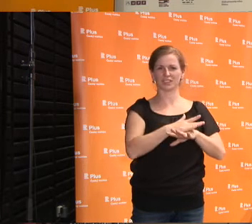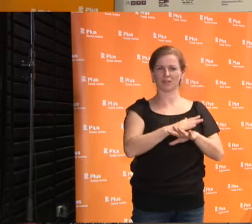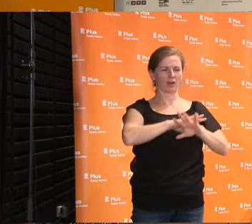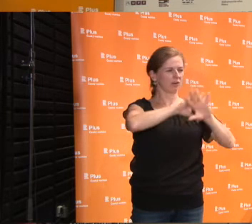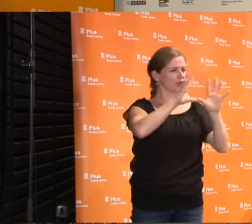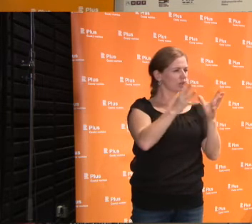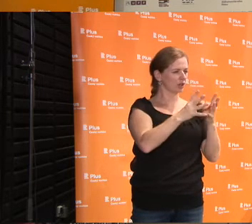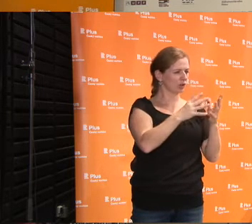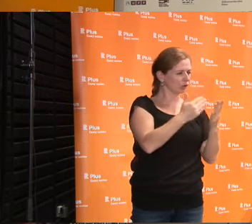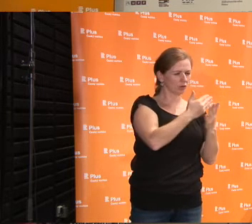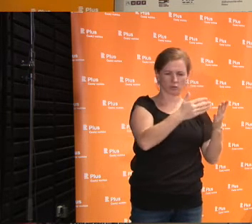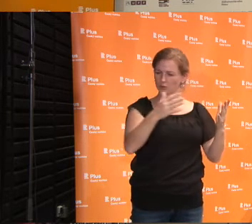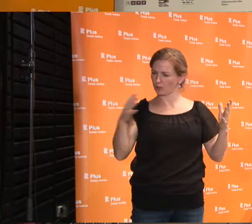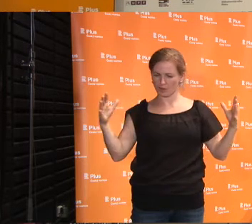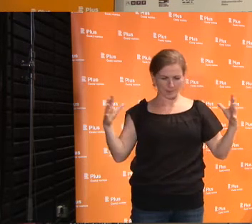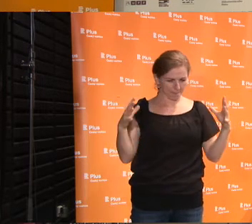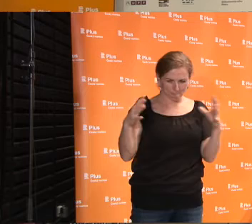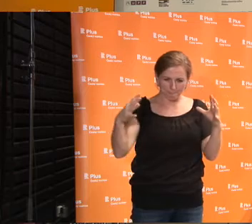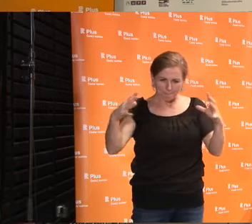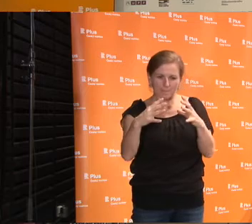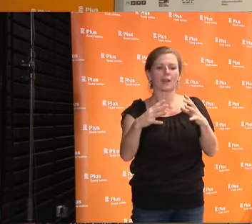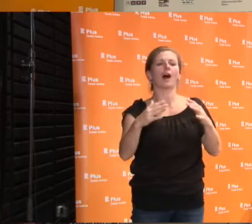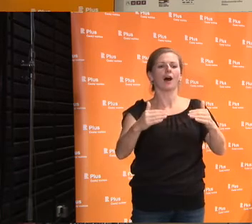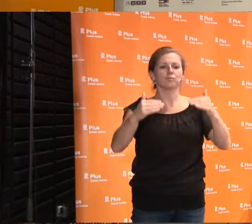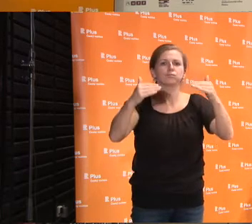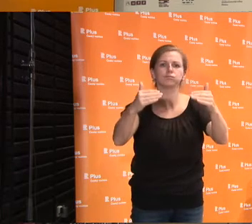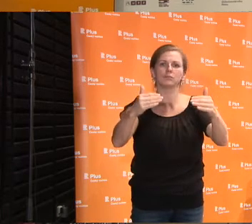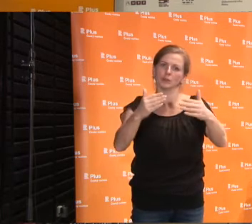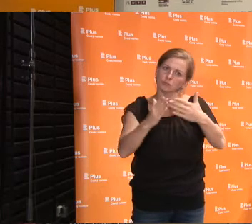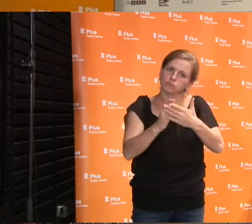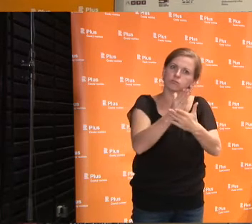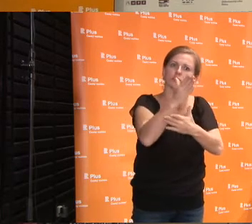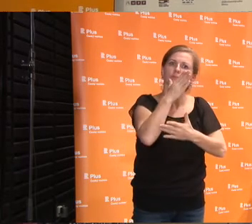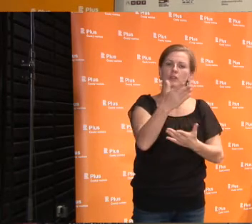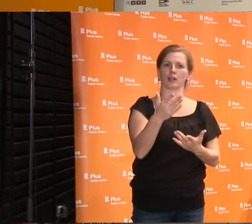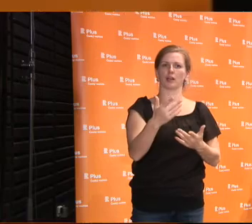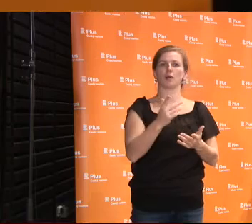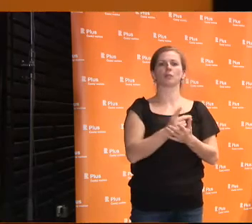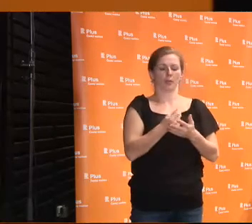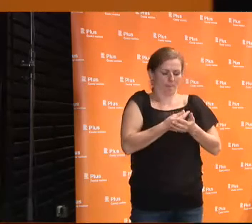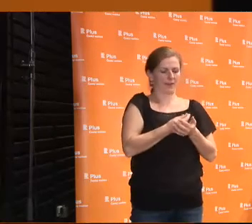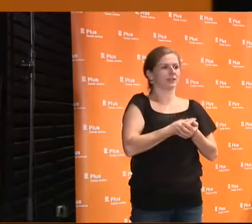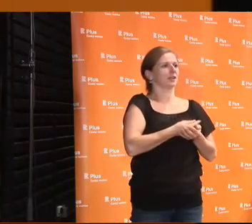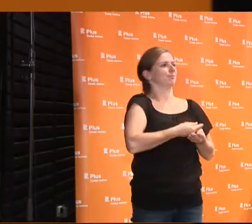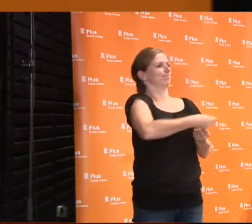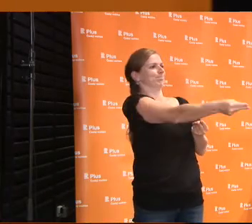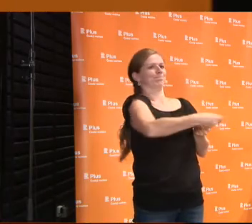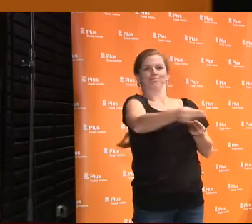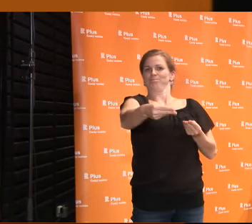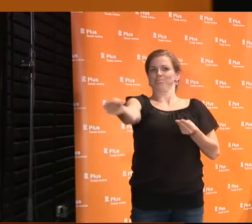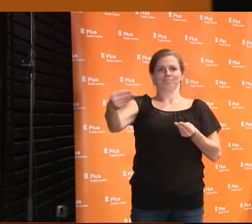interdisciplinárně propojovat, a to je cesta kupředu. Já bych chtěl říct, že není určitě dobré rozdávat jen tak peníze plošně. My